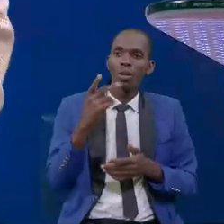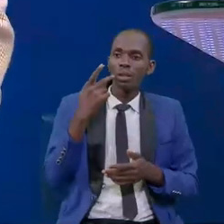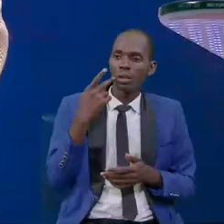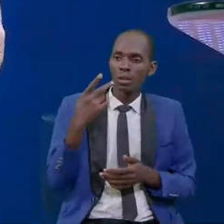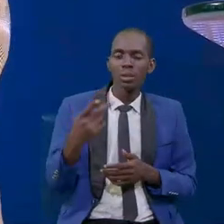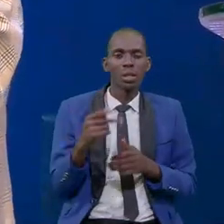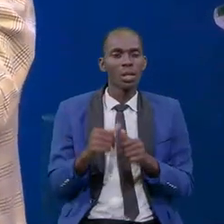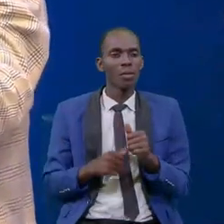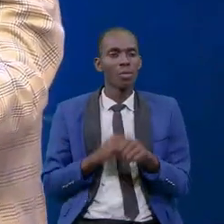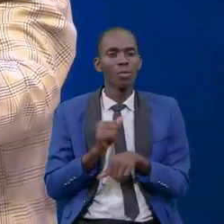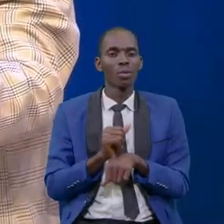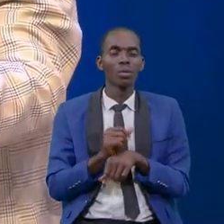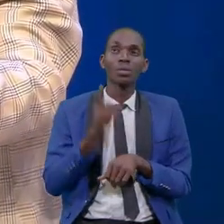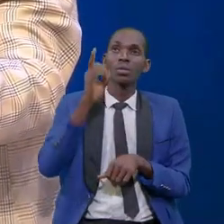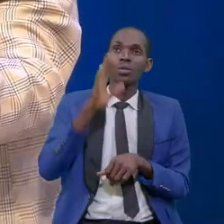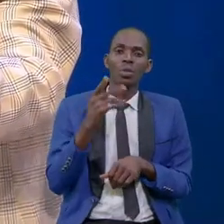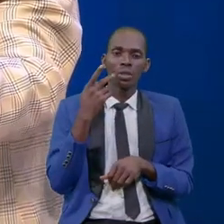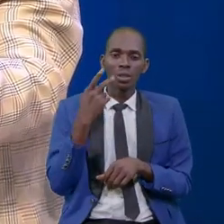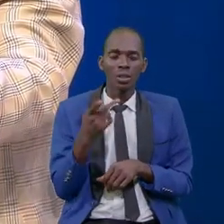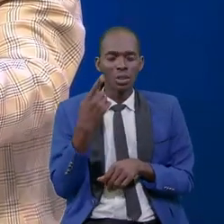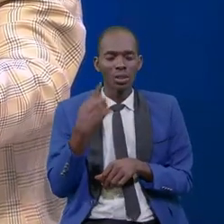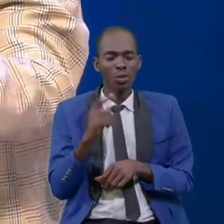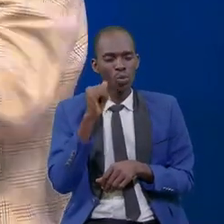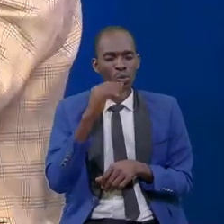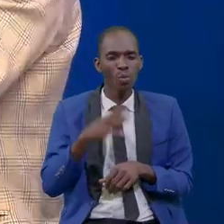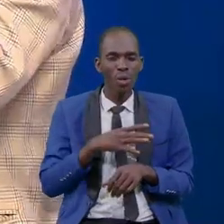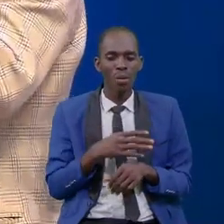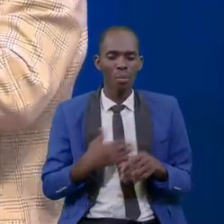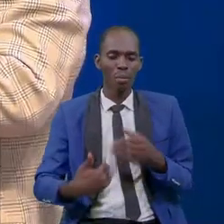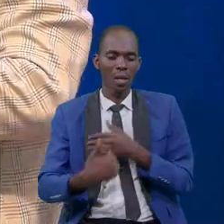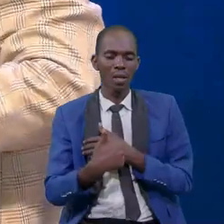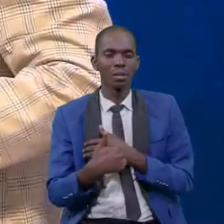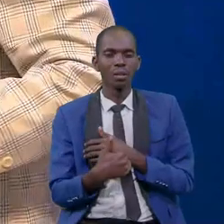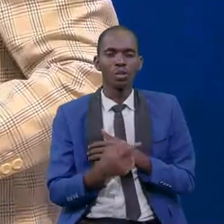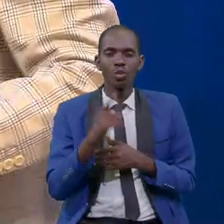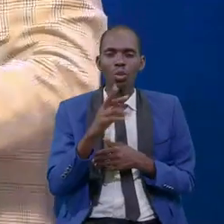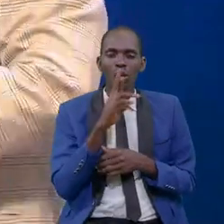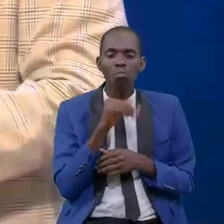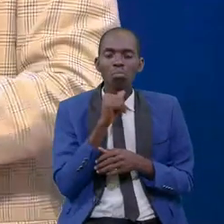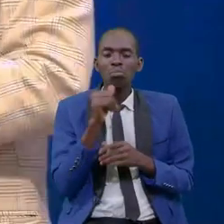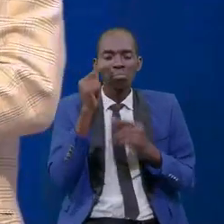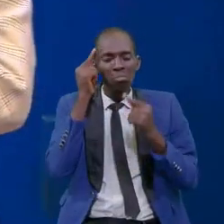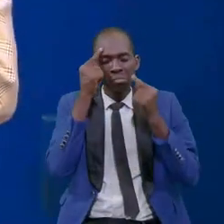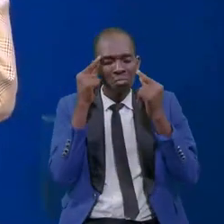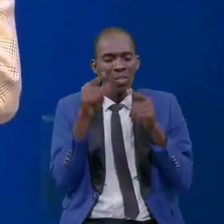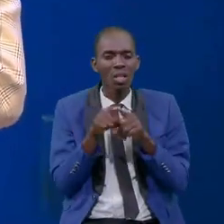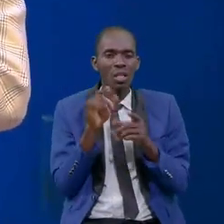acte. Dieu voit l'homme, la femme, derrière le rideau. Non, vous ne pensez pas